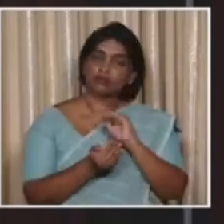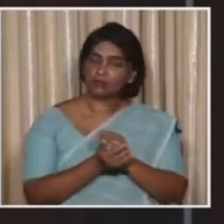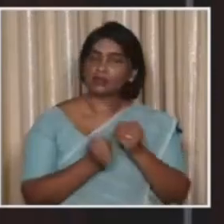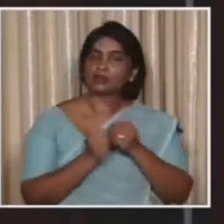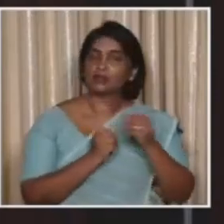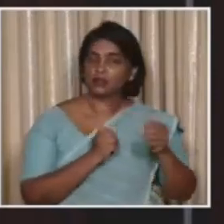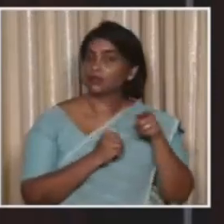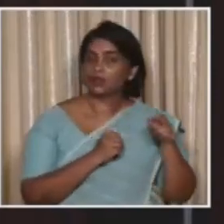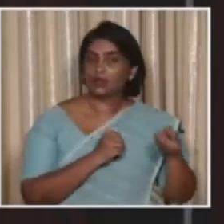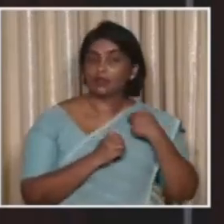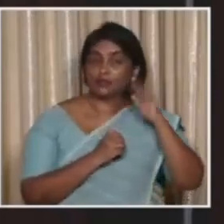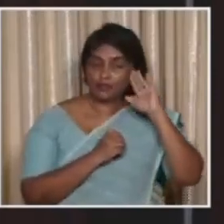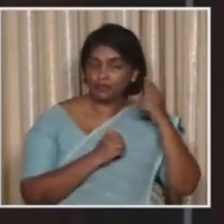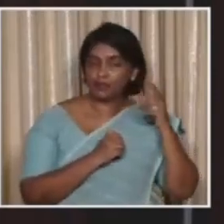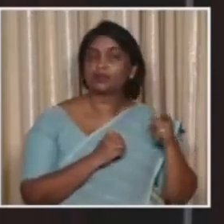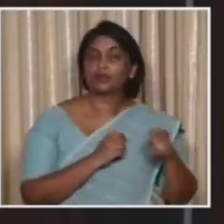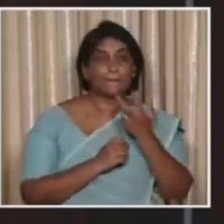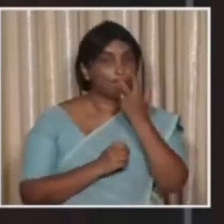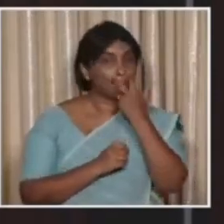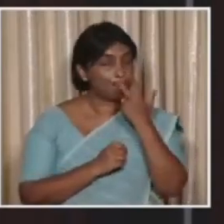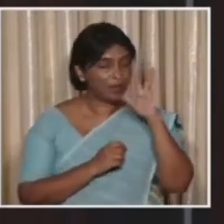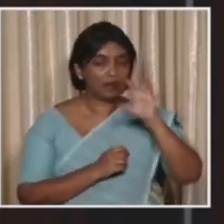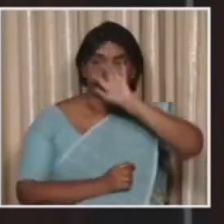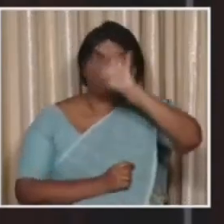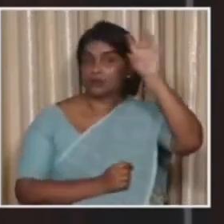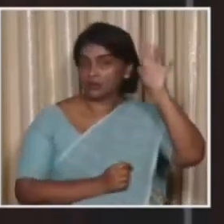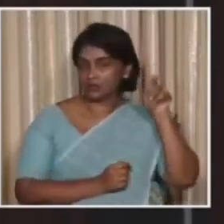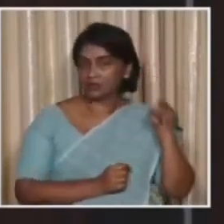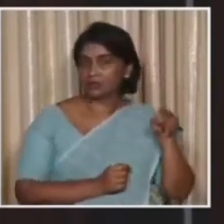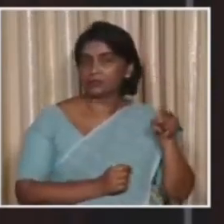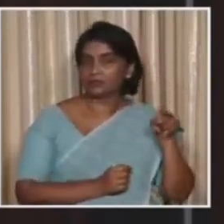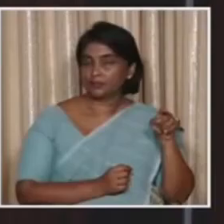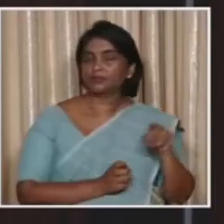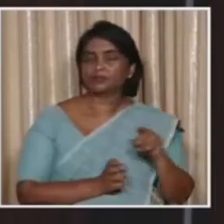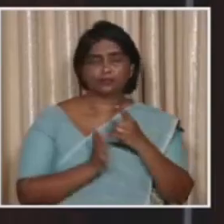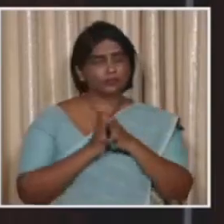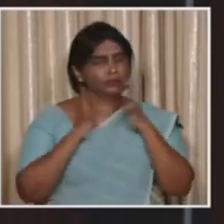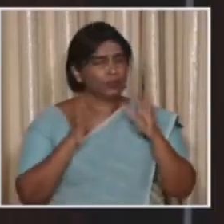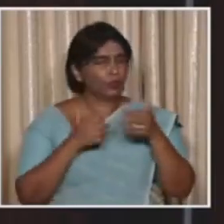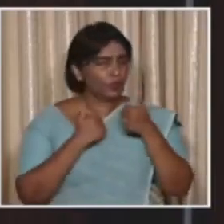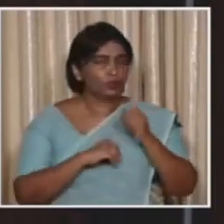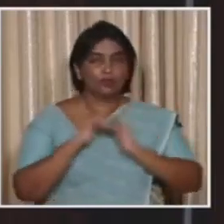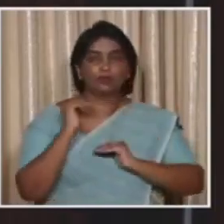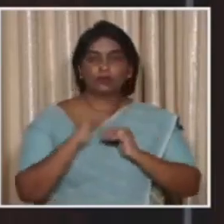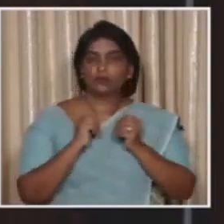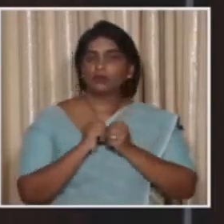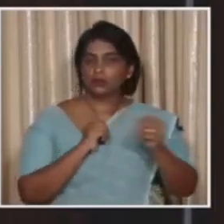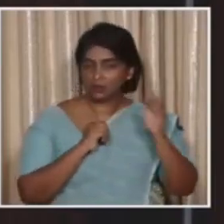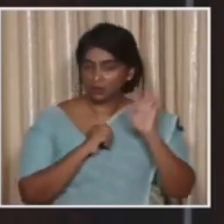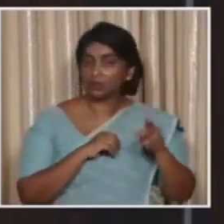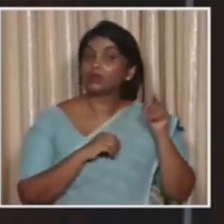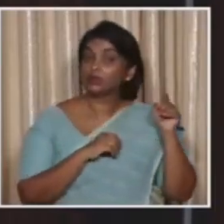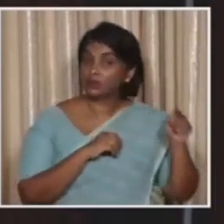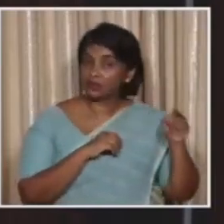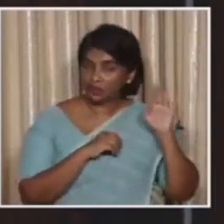පිළිබඳව මොකද විශේෂයෙන්ම පිලිපීනය වගේ රටවල් වල ඉතාම හොඳ ක්‍රමවේදයක් මේ වෙනකොට පාවිච්චි වෙනවා